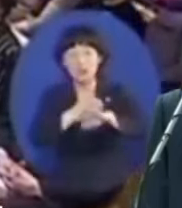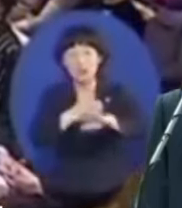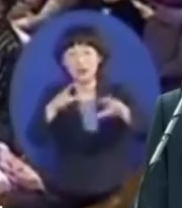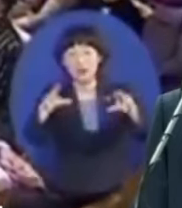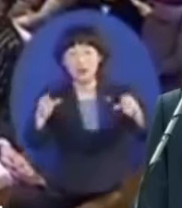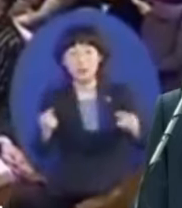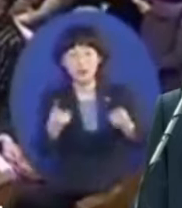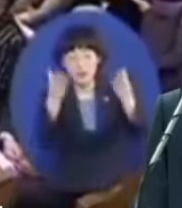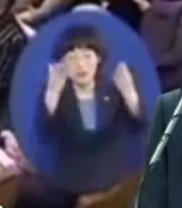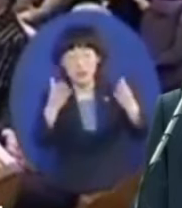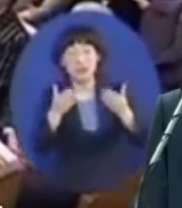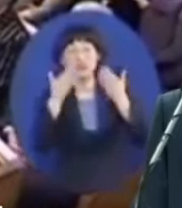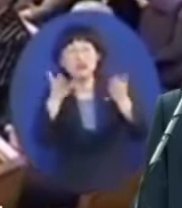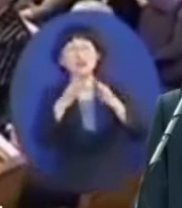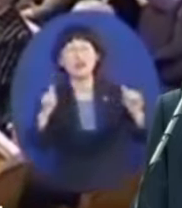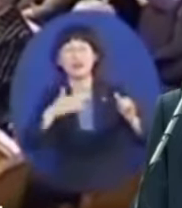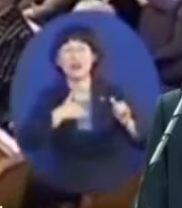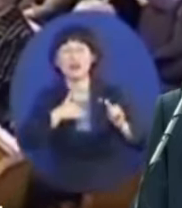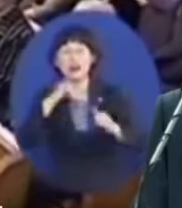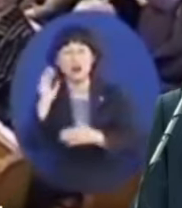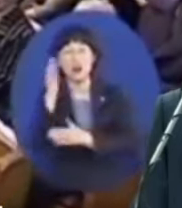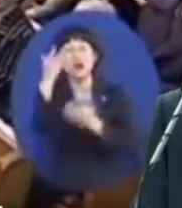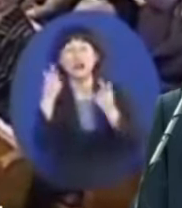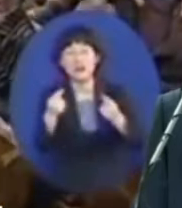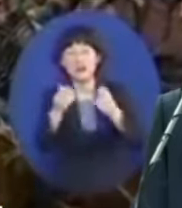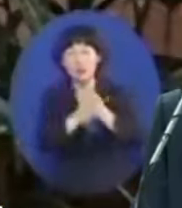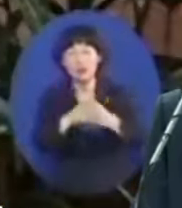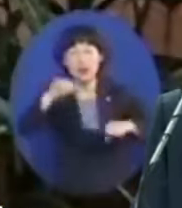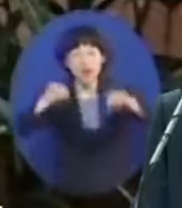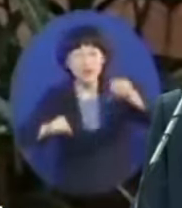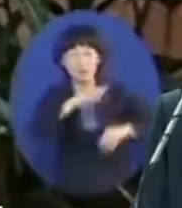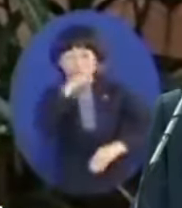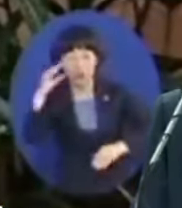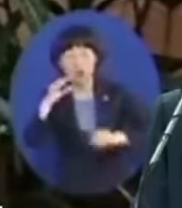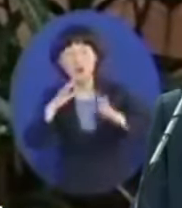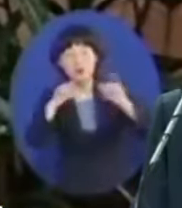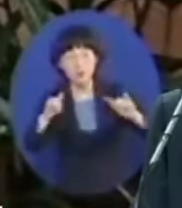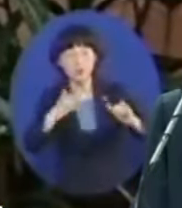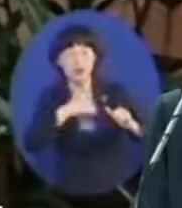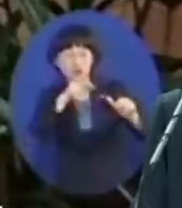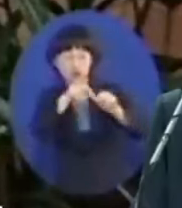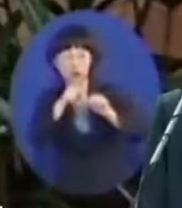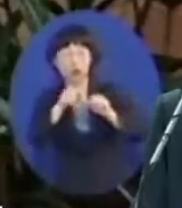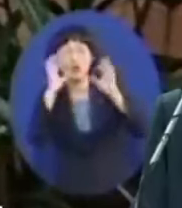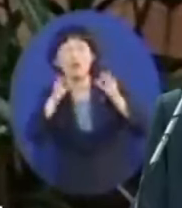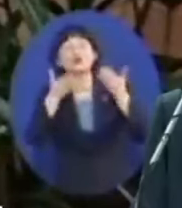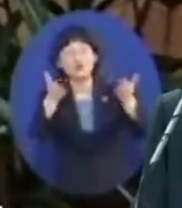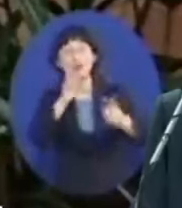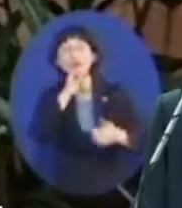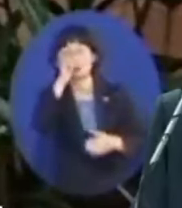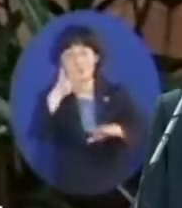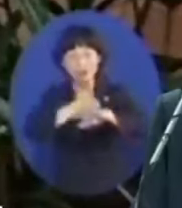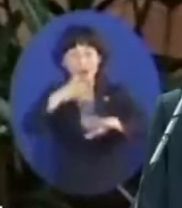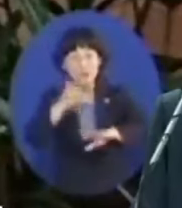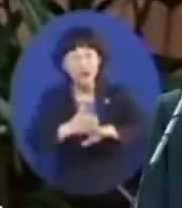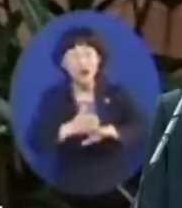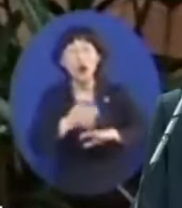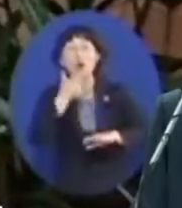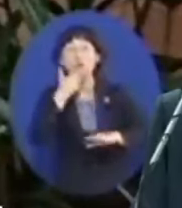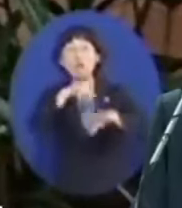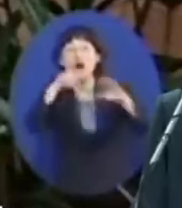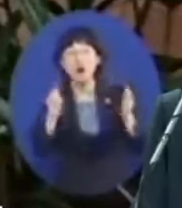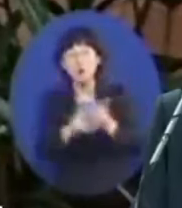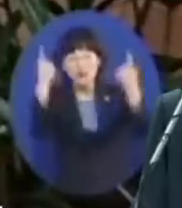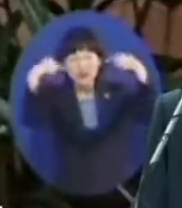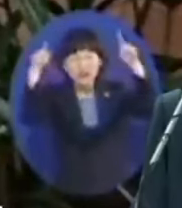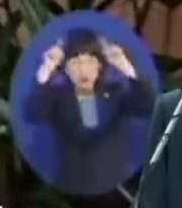지는 자가 나를 영화롭게 하노니 그 행위를 옳게 하는 자에게 나의 구원으로 보이리라고 말씀하고 계신 것입니다. 감사가 없는 마음은 지옥과